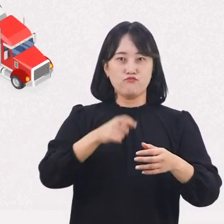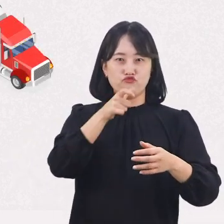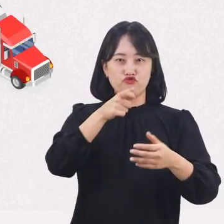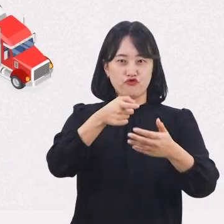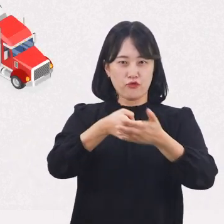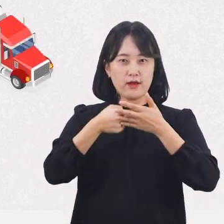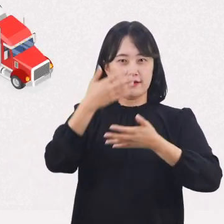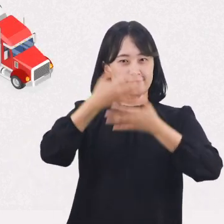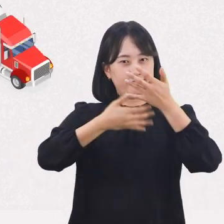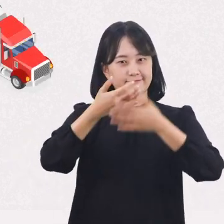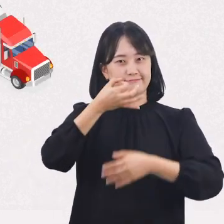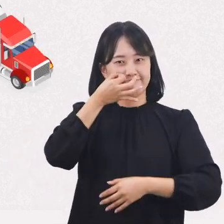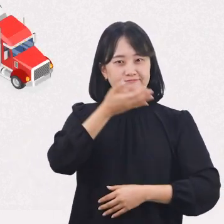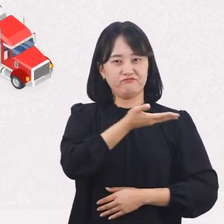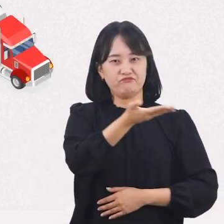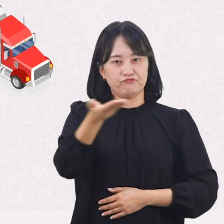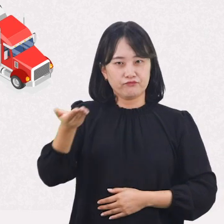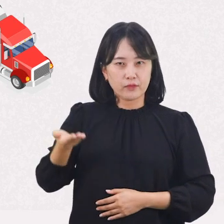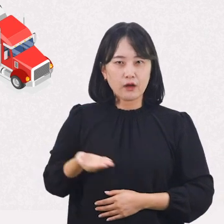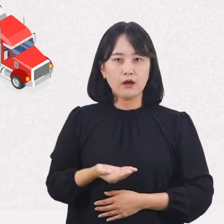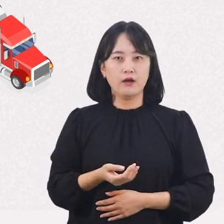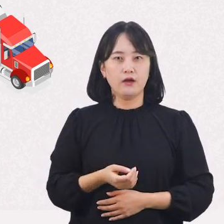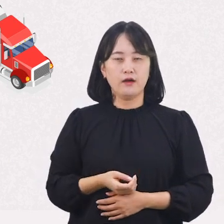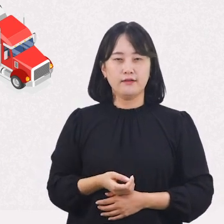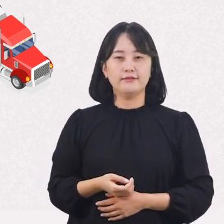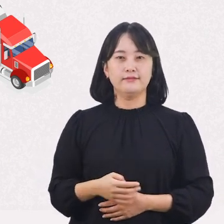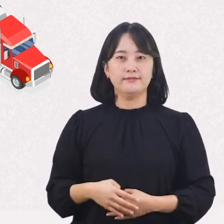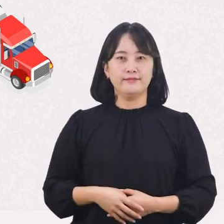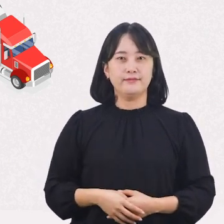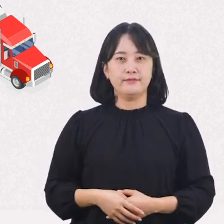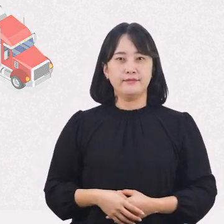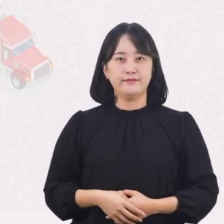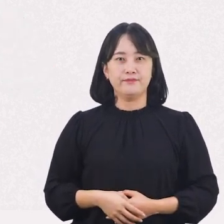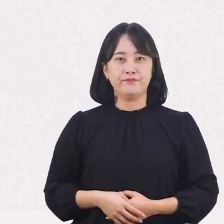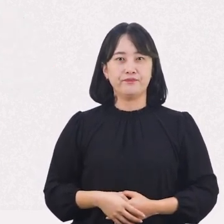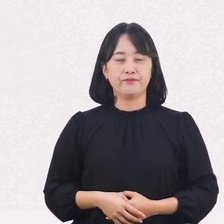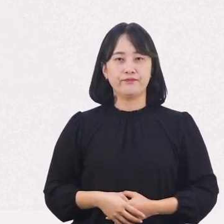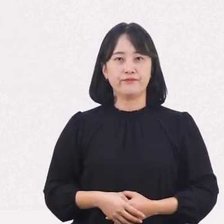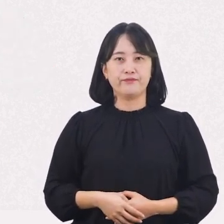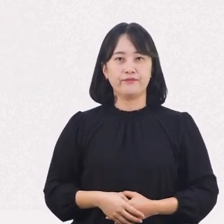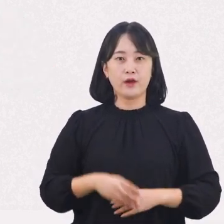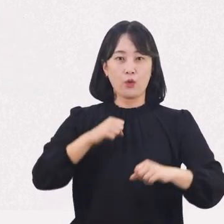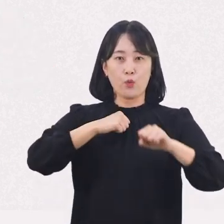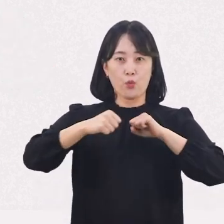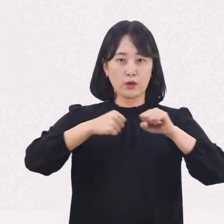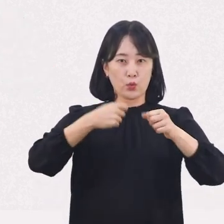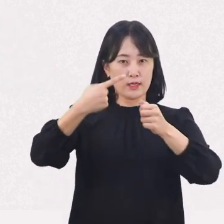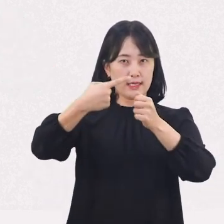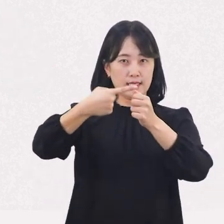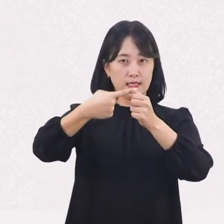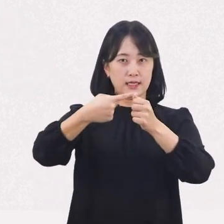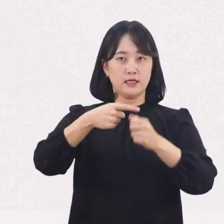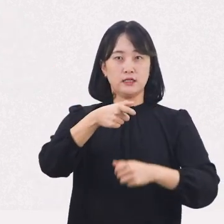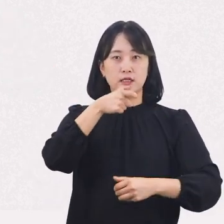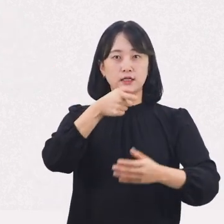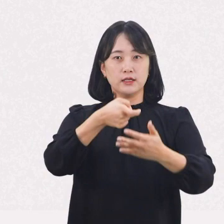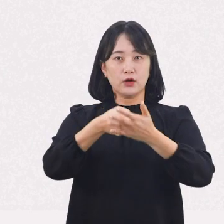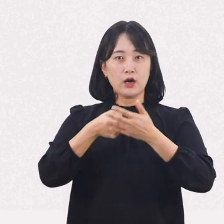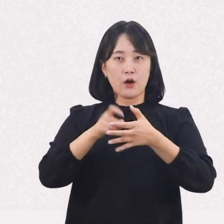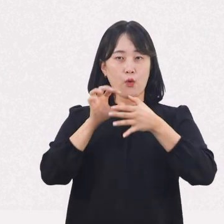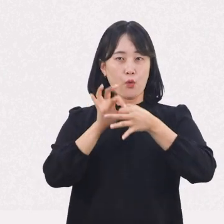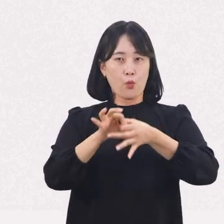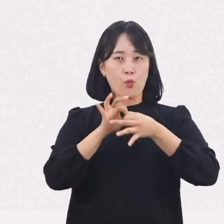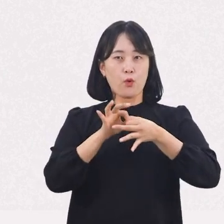시청하며 다양한 방법의 물 절약 방법들을 살펴보았습니다. 활동 1에서는 물 절약과